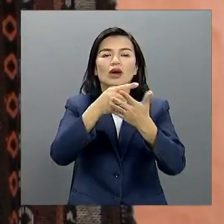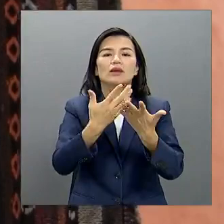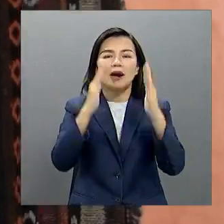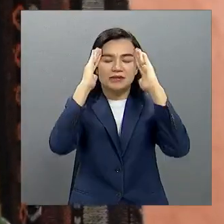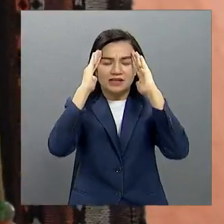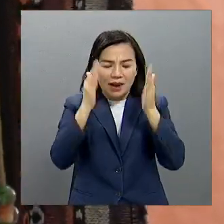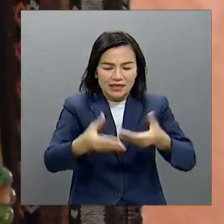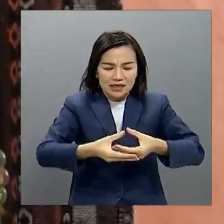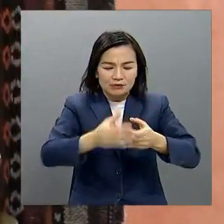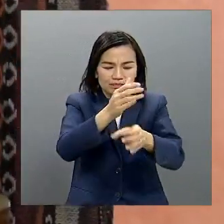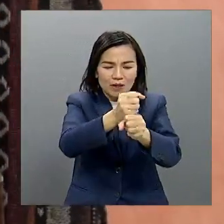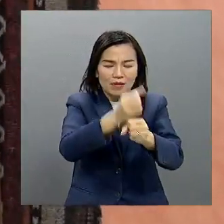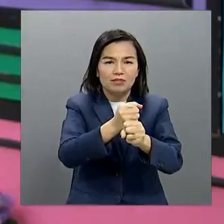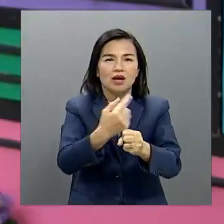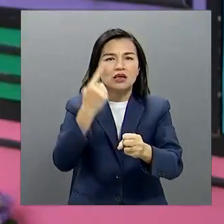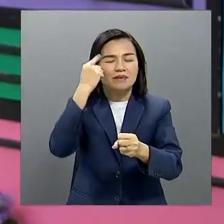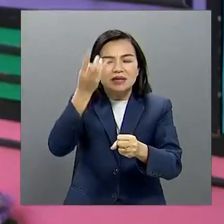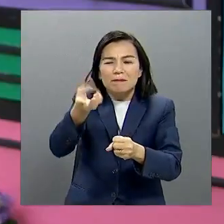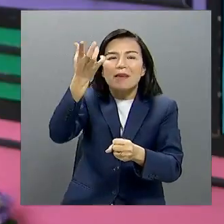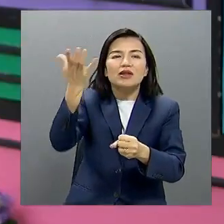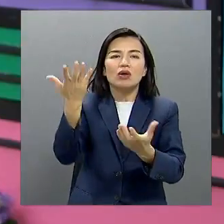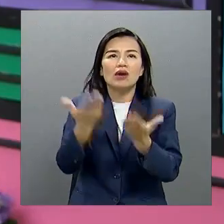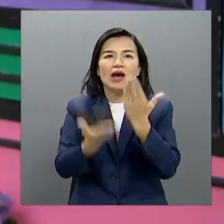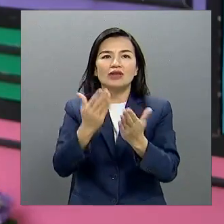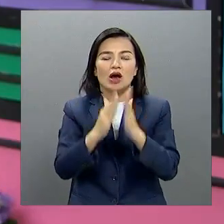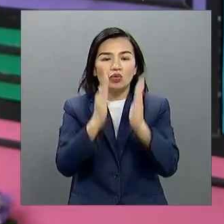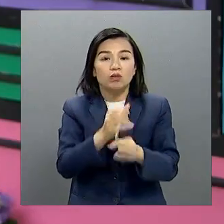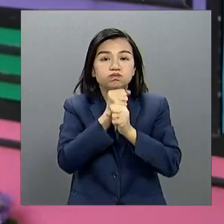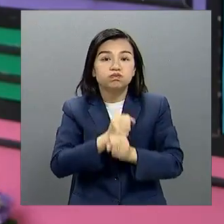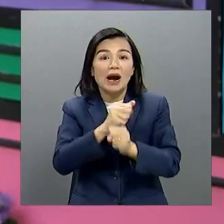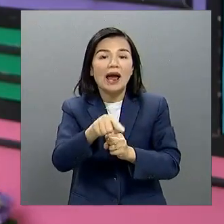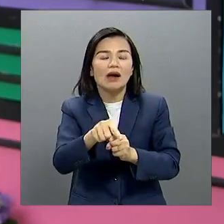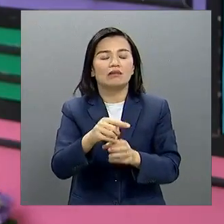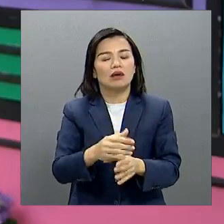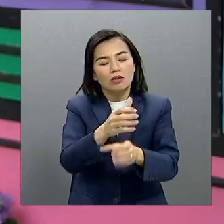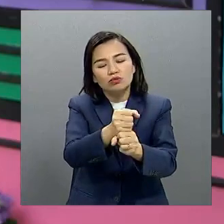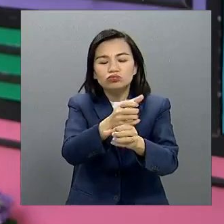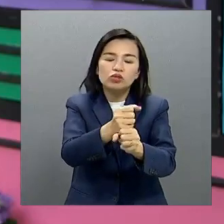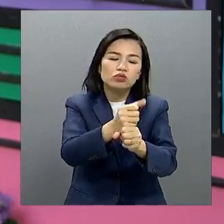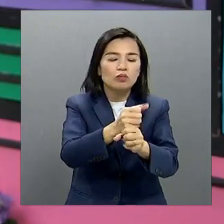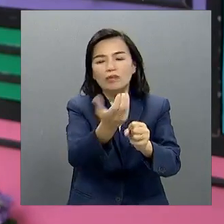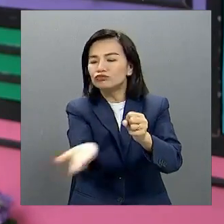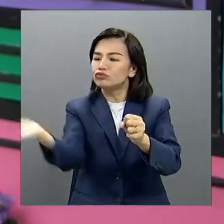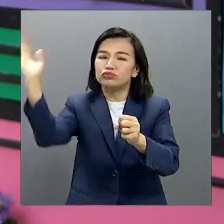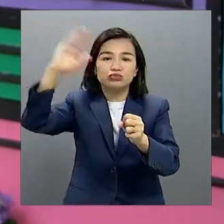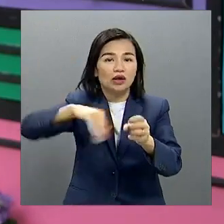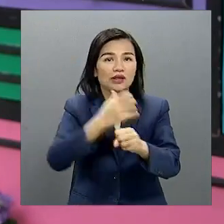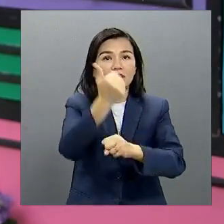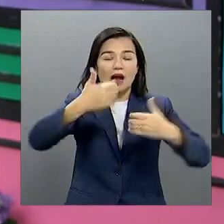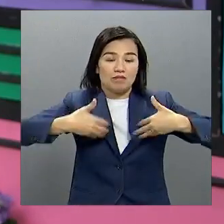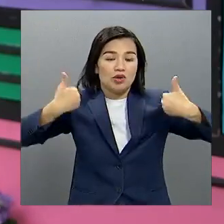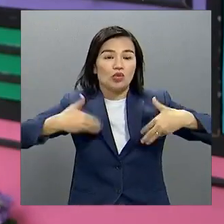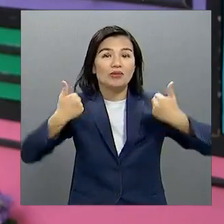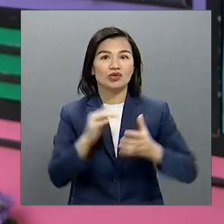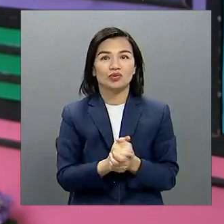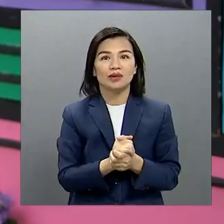หรือว่าผู้สูงอายุเขาสามารถนั่งทำงานเนี่ยได้ทั้งวันยังมีความสุขด้วยนะและไม่จับมือถือด้ว